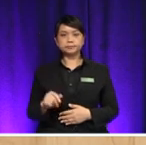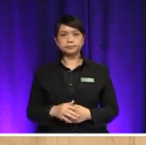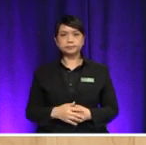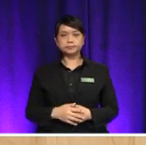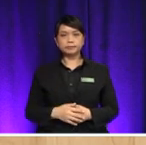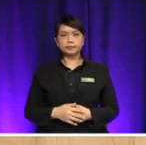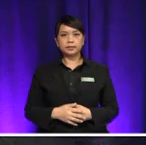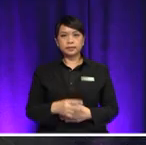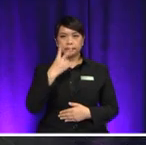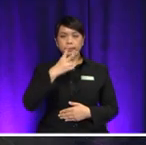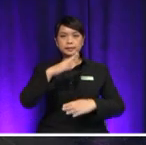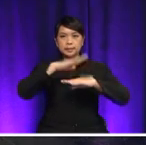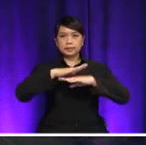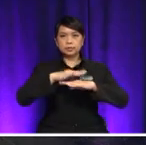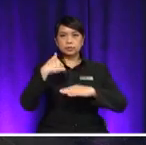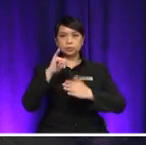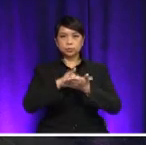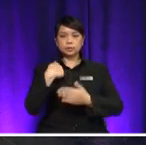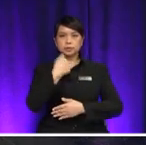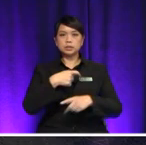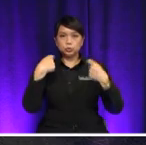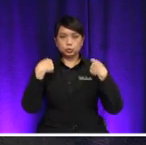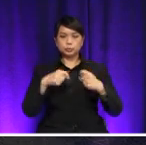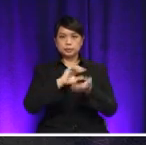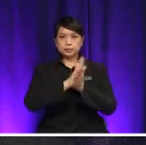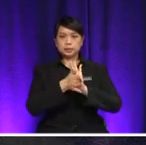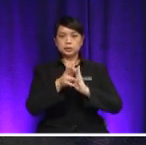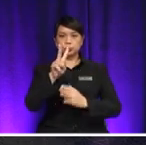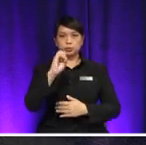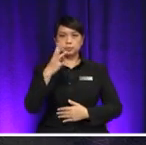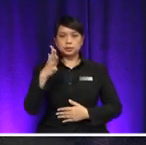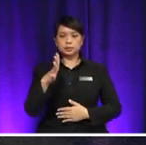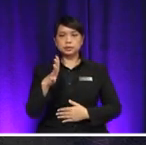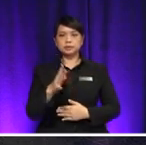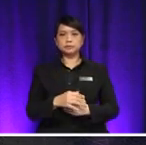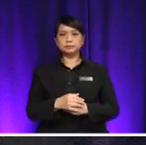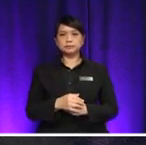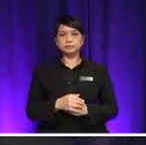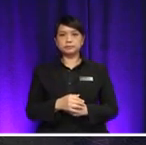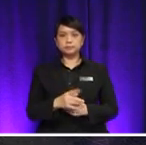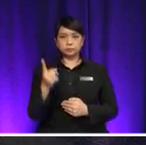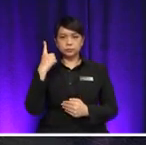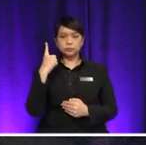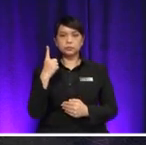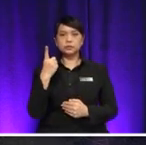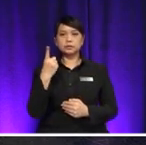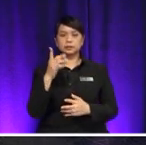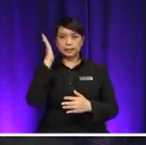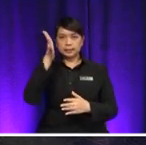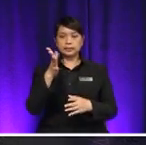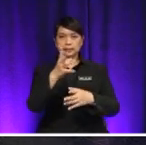yang atas itu kita coba jadikan tahun 2015 sebagai subjek maka kita akan dapat 109